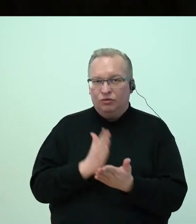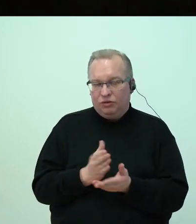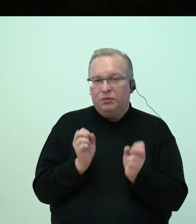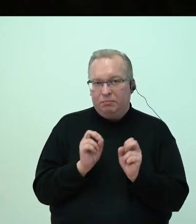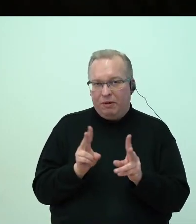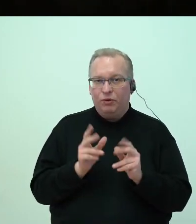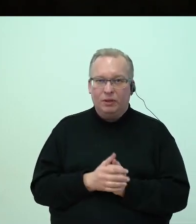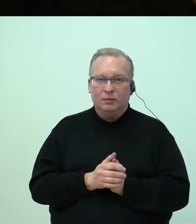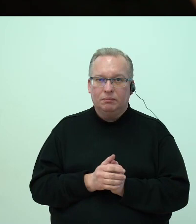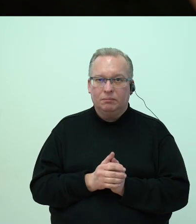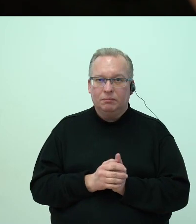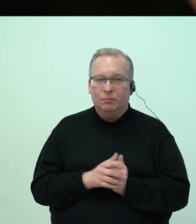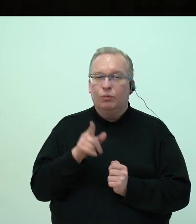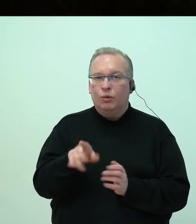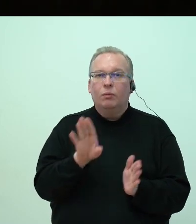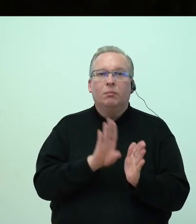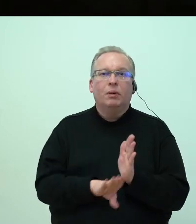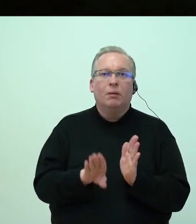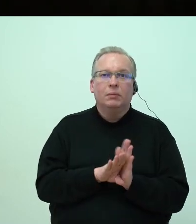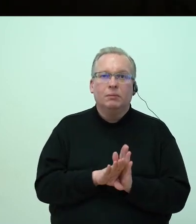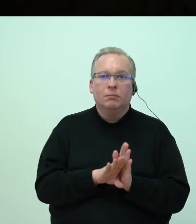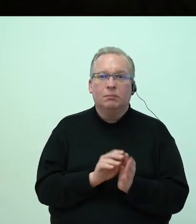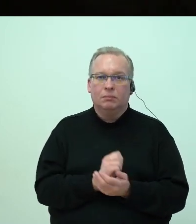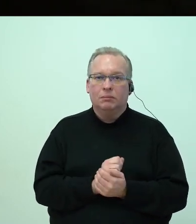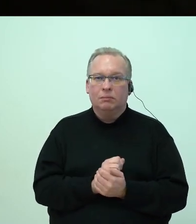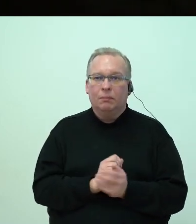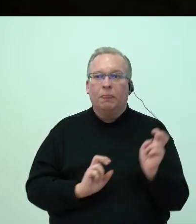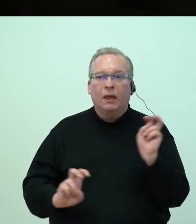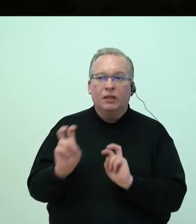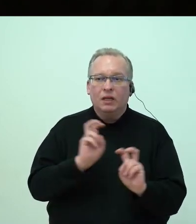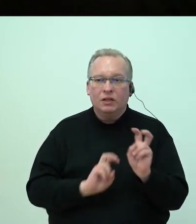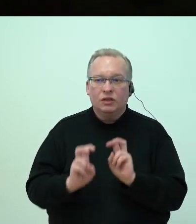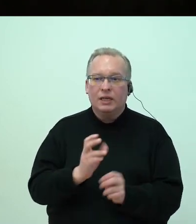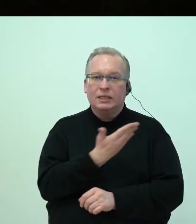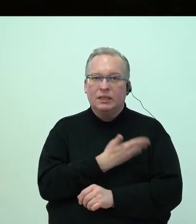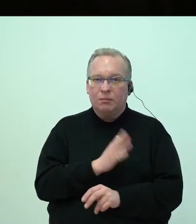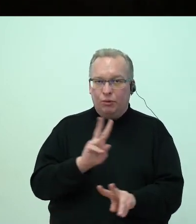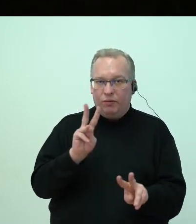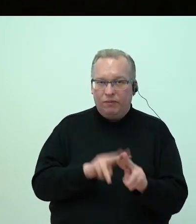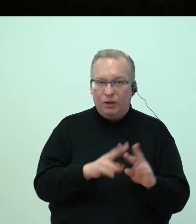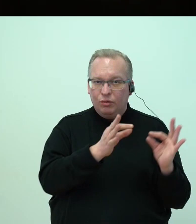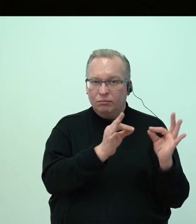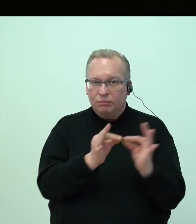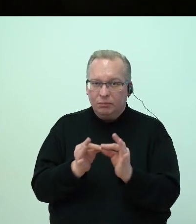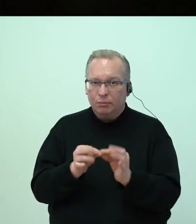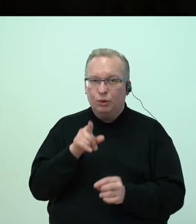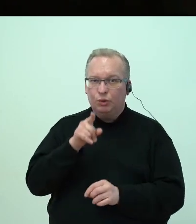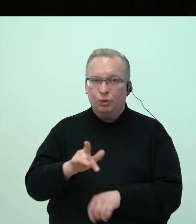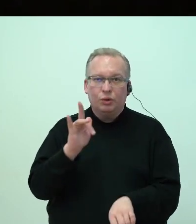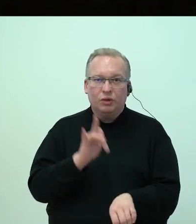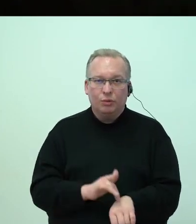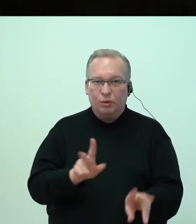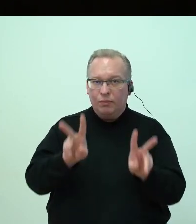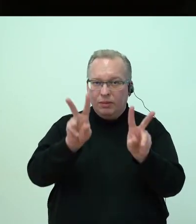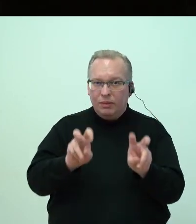pavojingas, nes tu paprasčiausiai ieškai tų silpnųjų vietų grandyje, ieškai tų jautrių